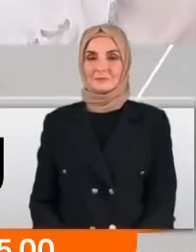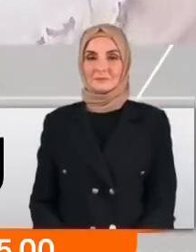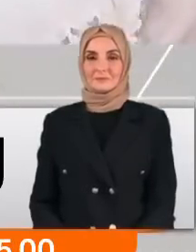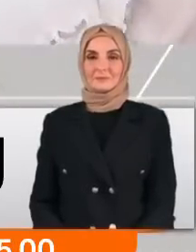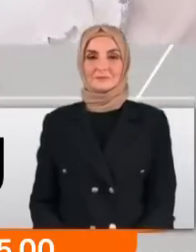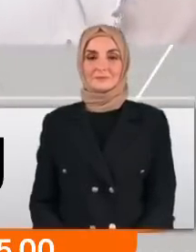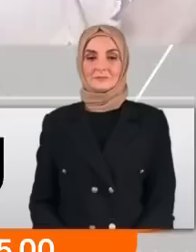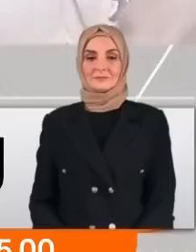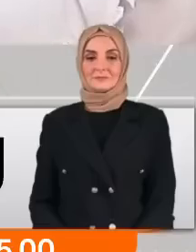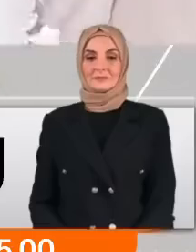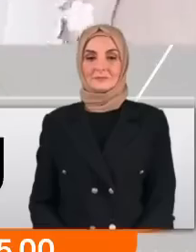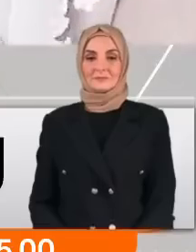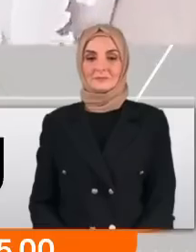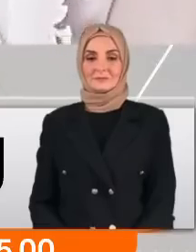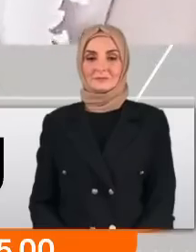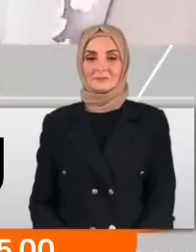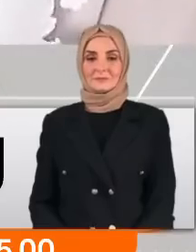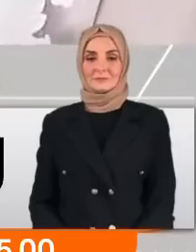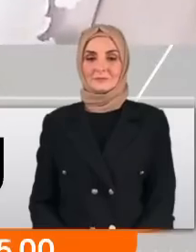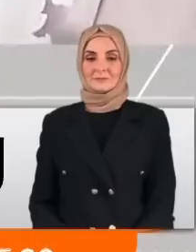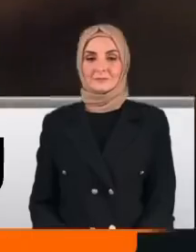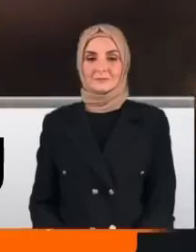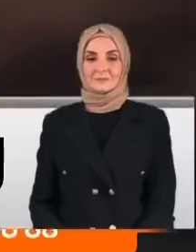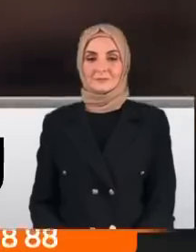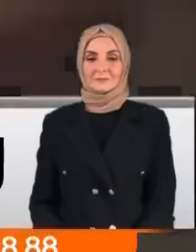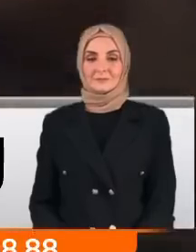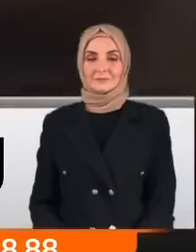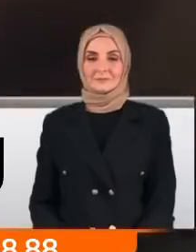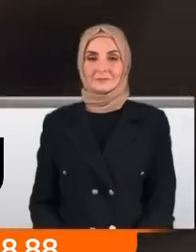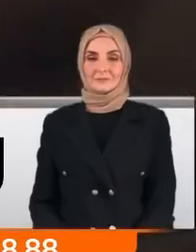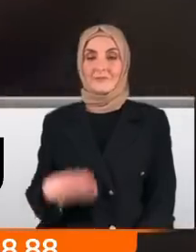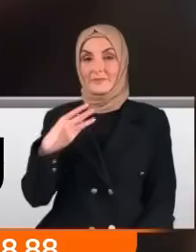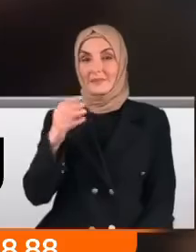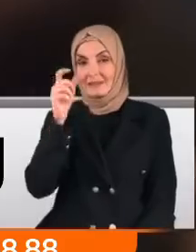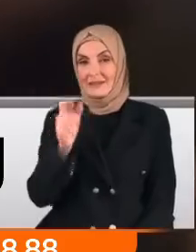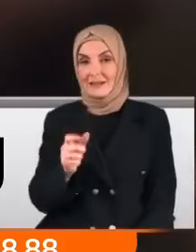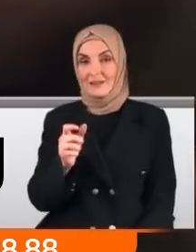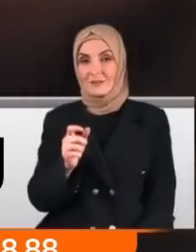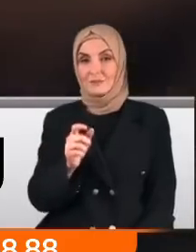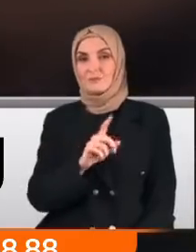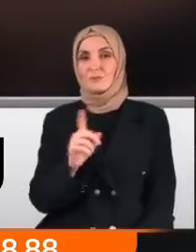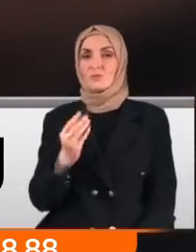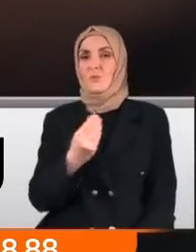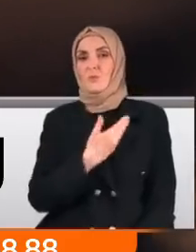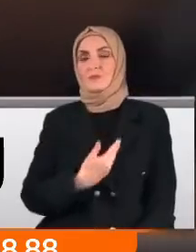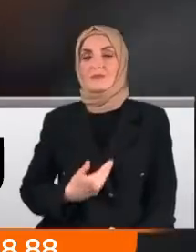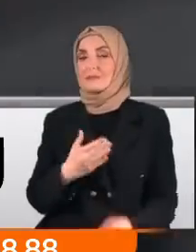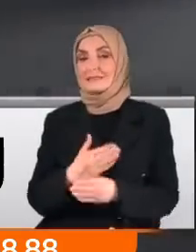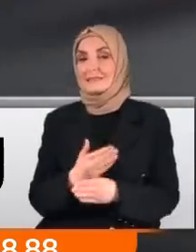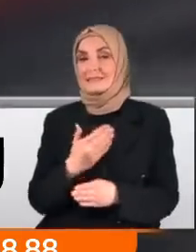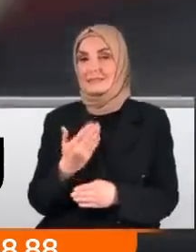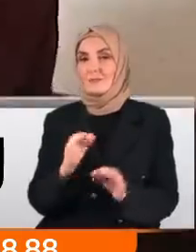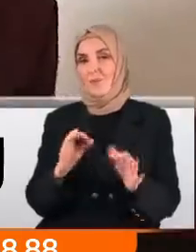Yüzünü gören cennetlik oluyor. Böyle bir içim rahat oldu. Cumhurbaşkanı Erdoğan'a olan sevgisinin sebebini ise işte